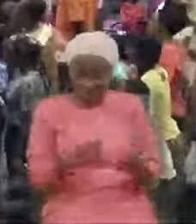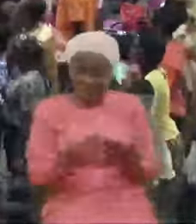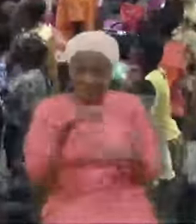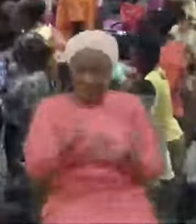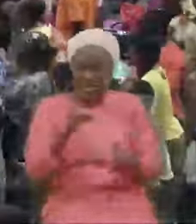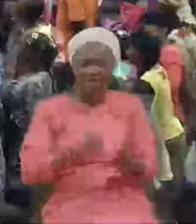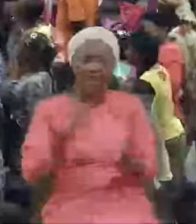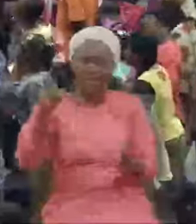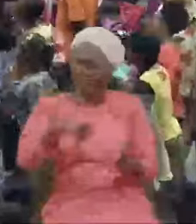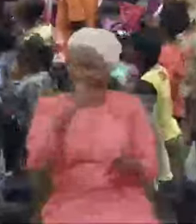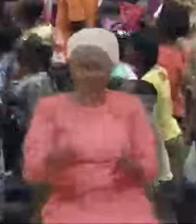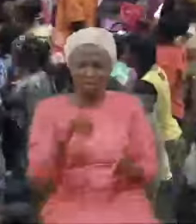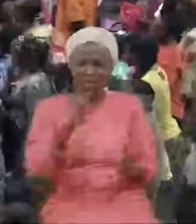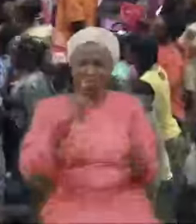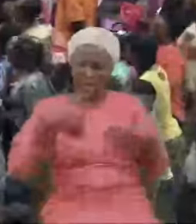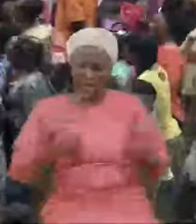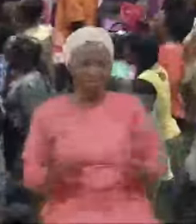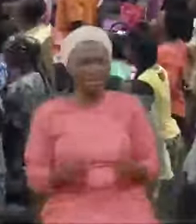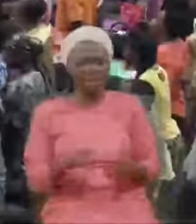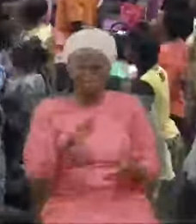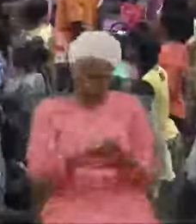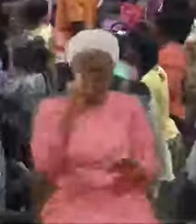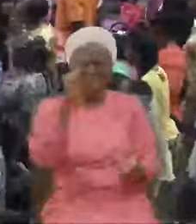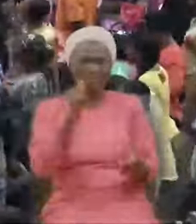détruite. Vous en êtes guéri, affranchi.